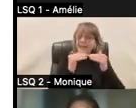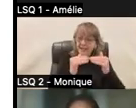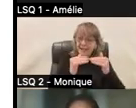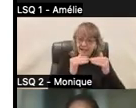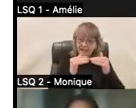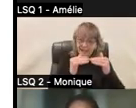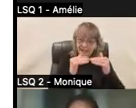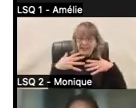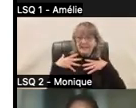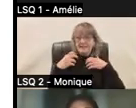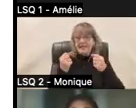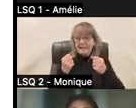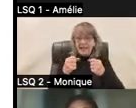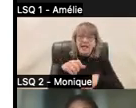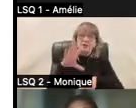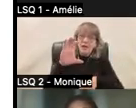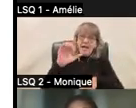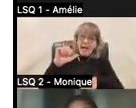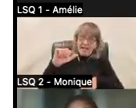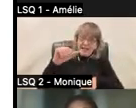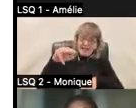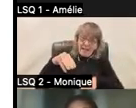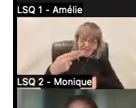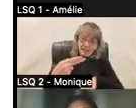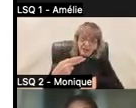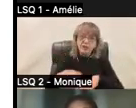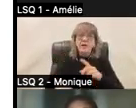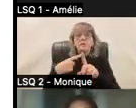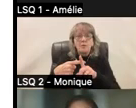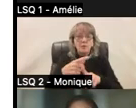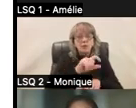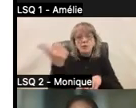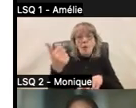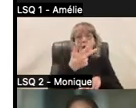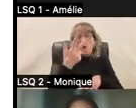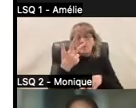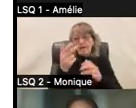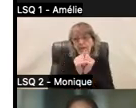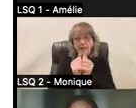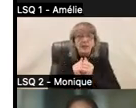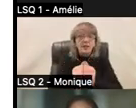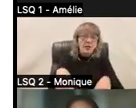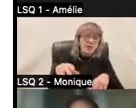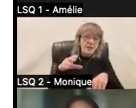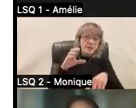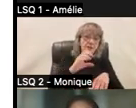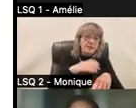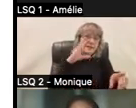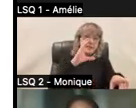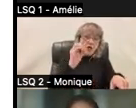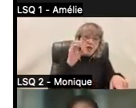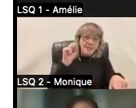en santé du KMH et 3 fournisseurs de services partenaires du PAR. Nous avons Costi, CCLC